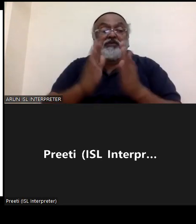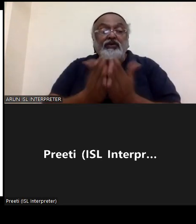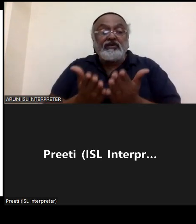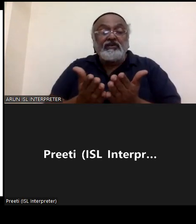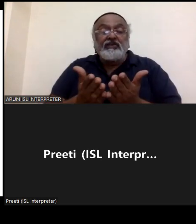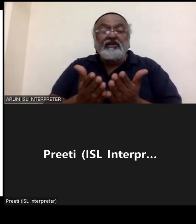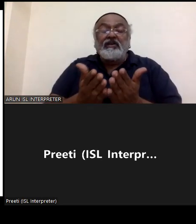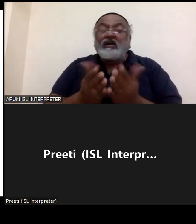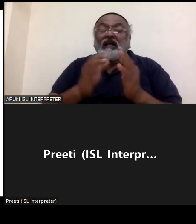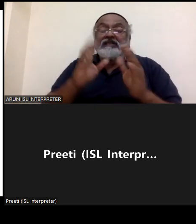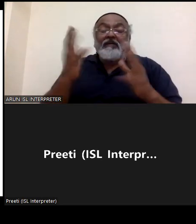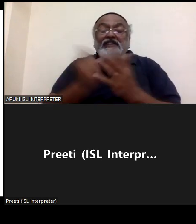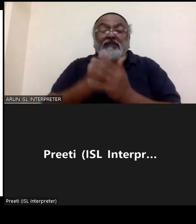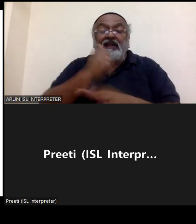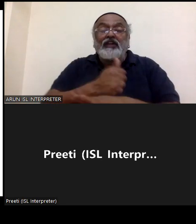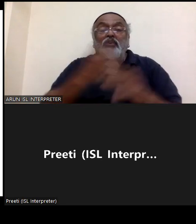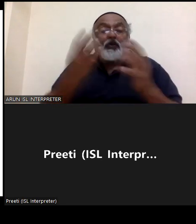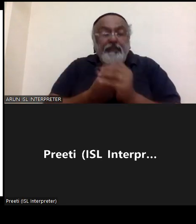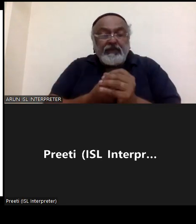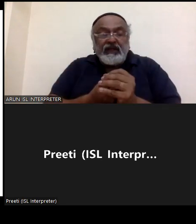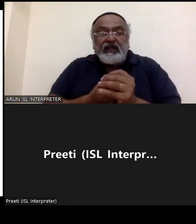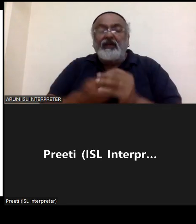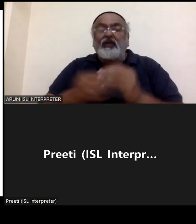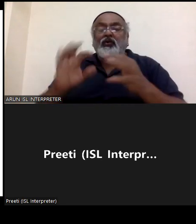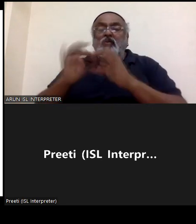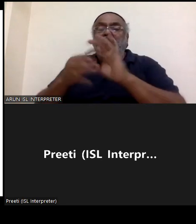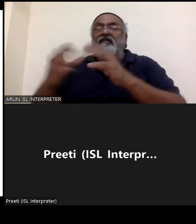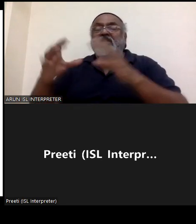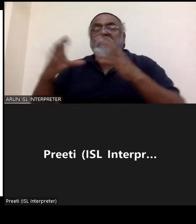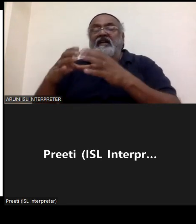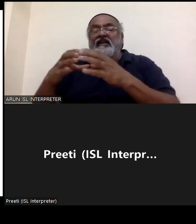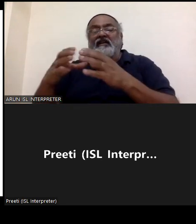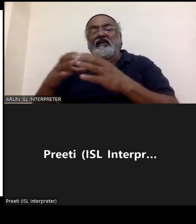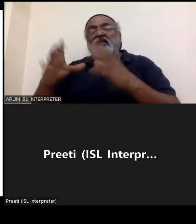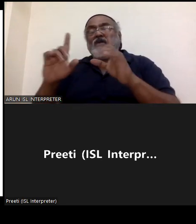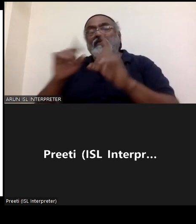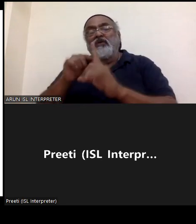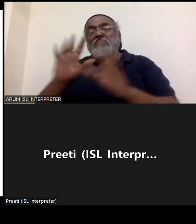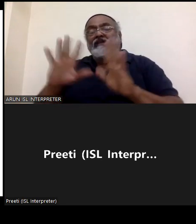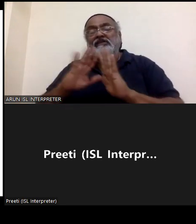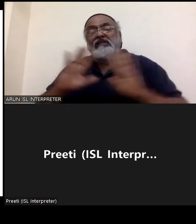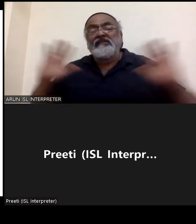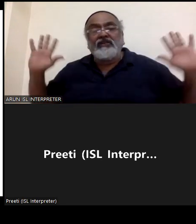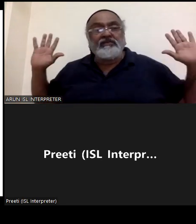स्टैंडर्ड ऑपरेटिंग प्रोसीजर एट ईच एंड एवरी लेवल फॉर सच इनिशिएटिव्स।